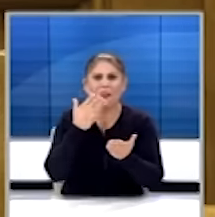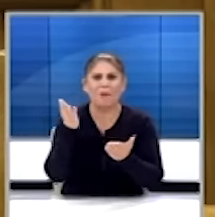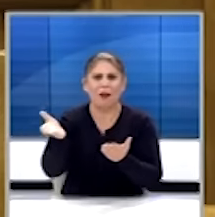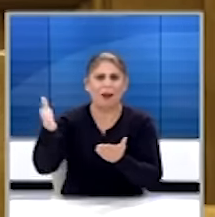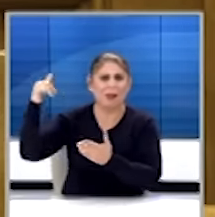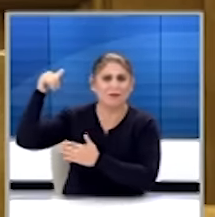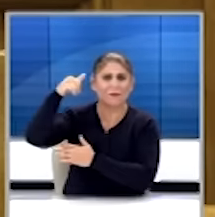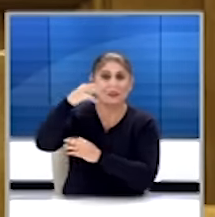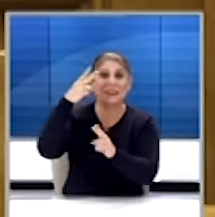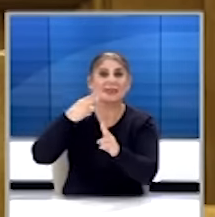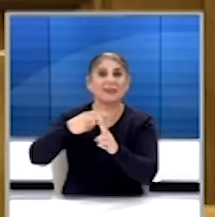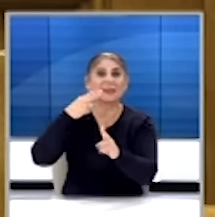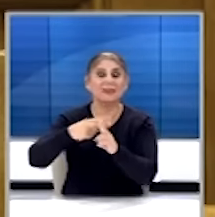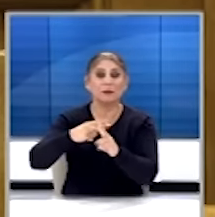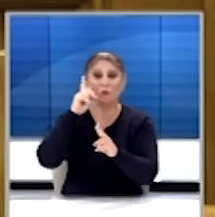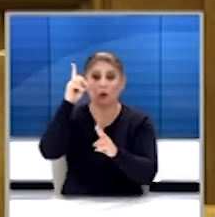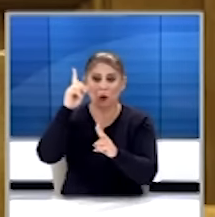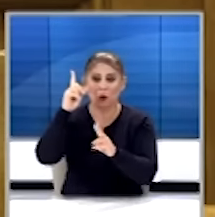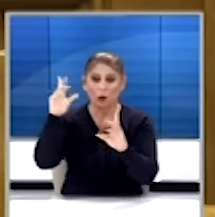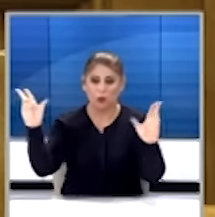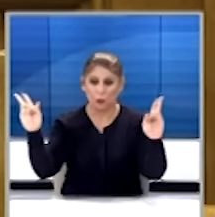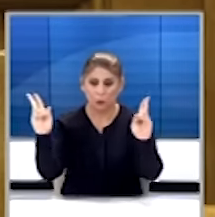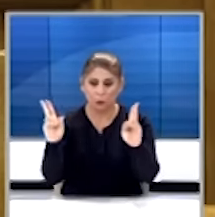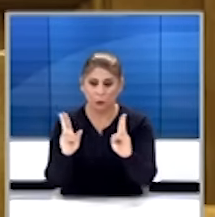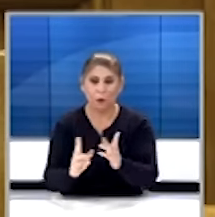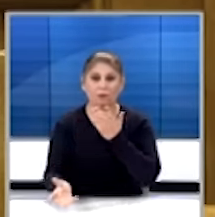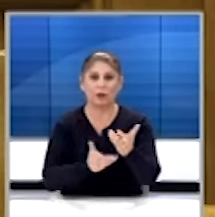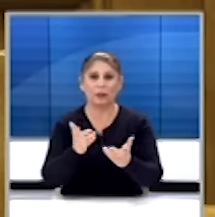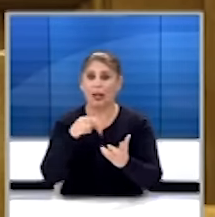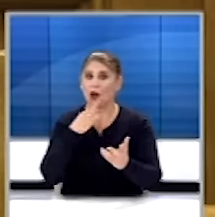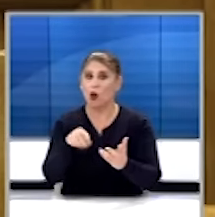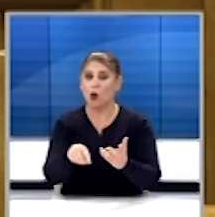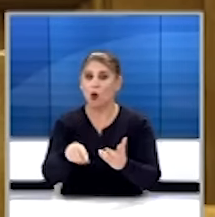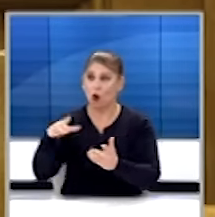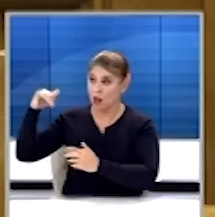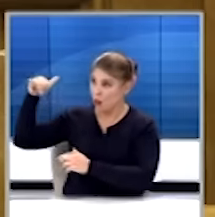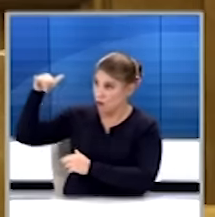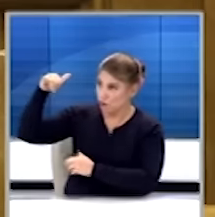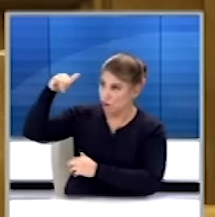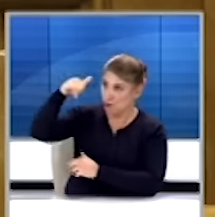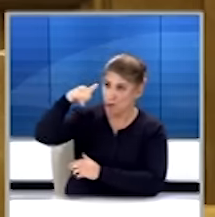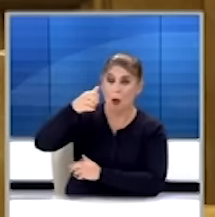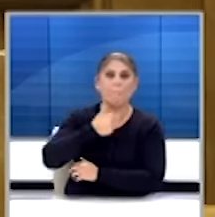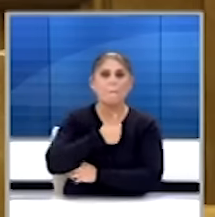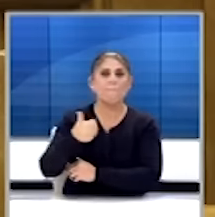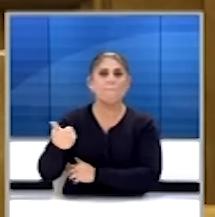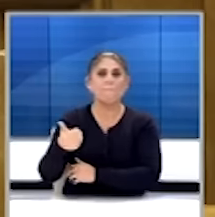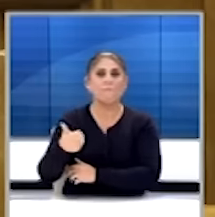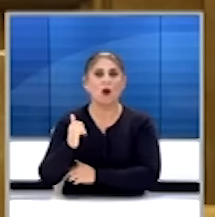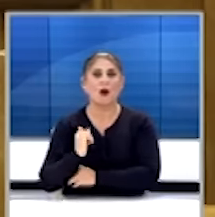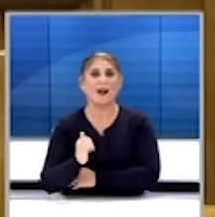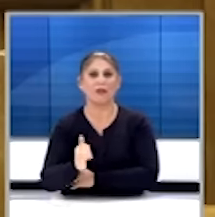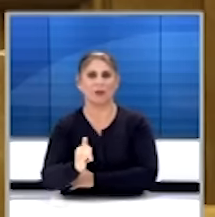αποτελούν το κύριο μέσο καταστολής της φωτιάς, αφού συμβάλλουν μόνο στην καθυστέρηση της εξέλιξης